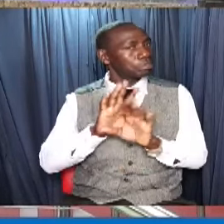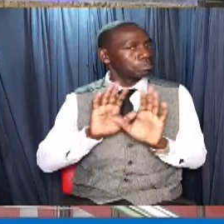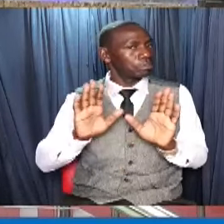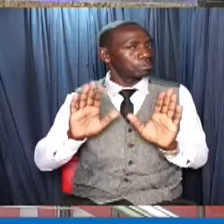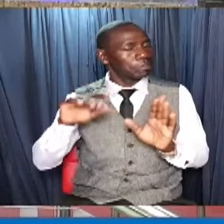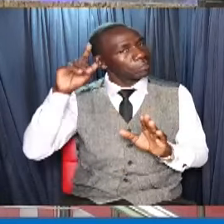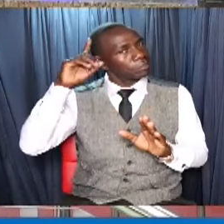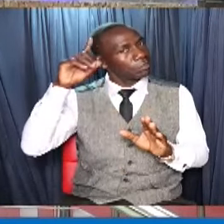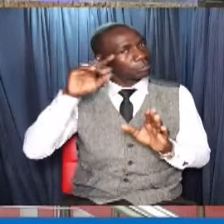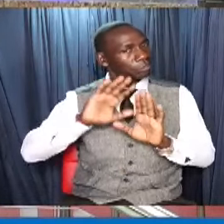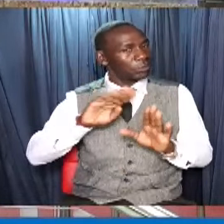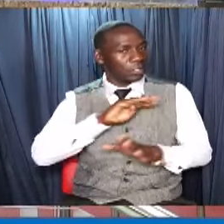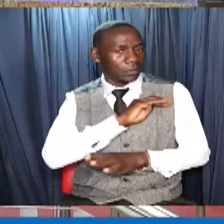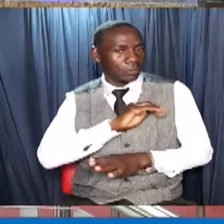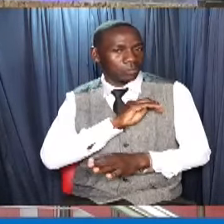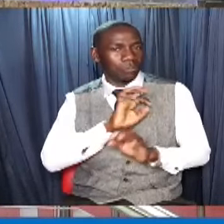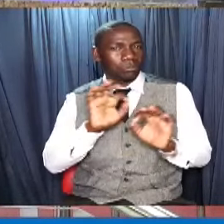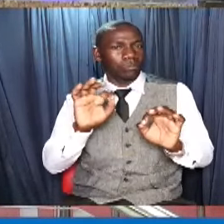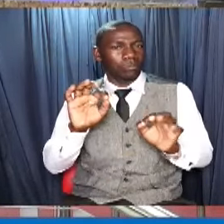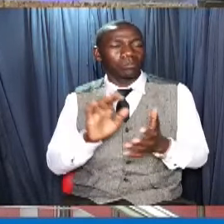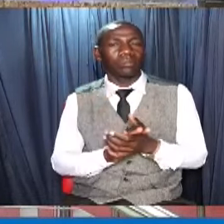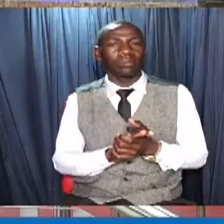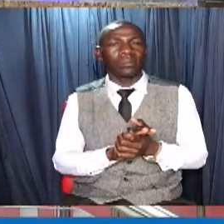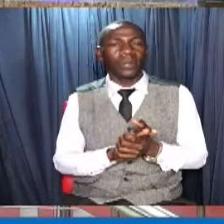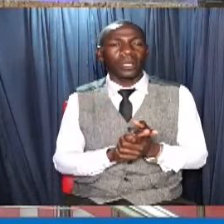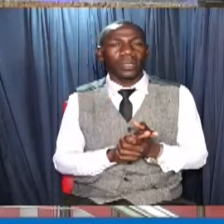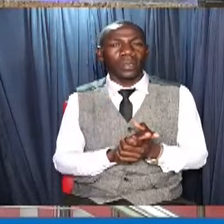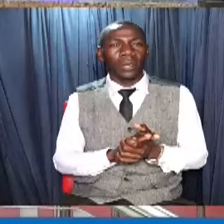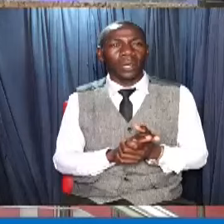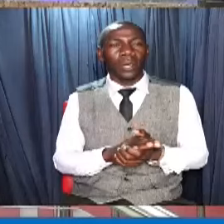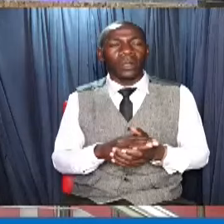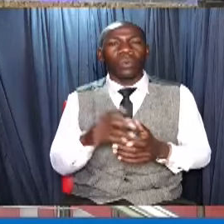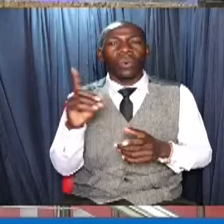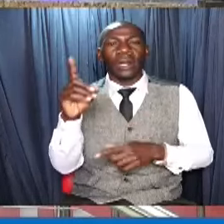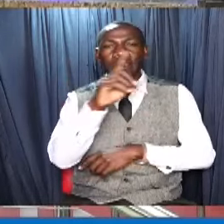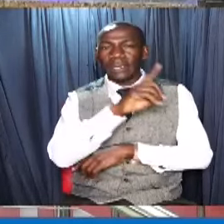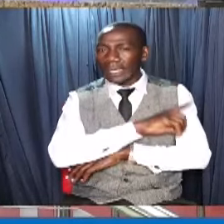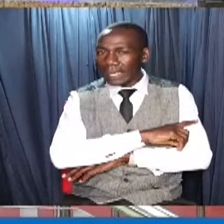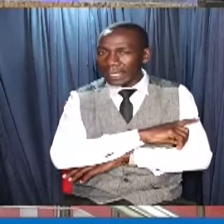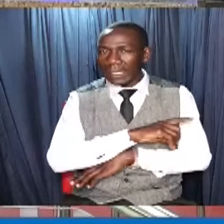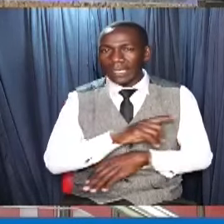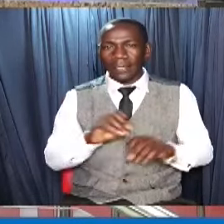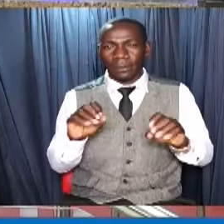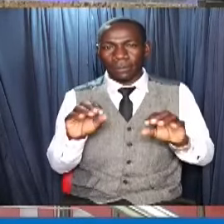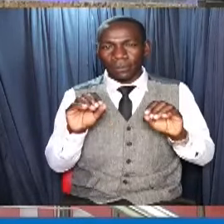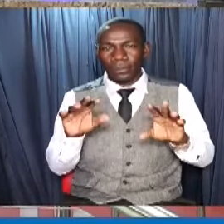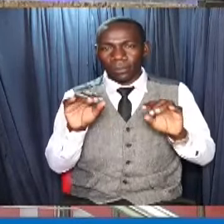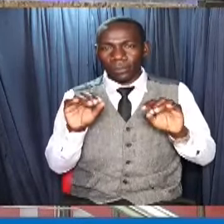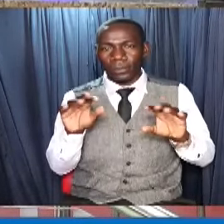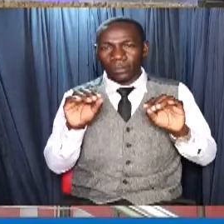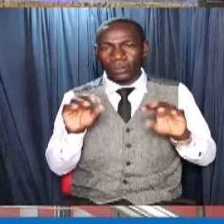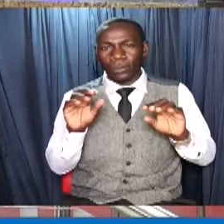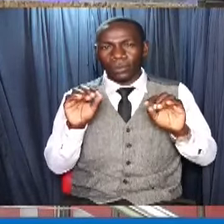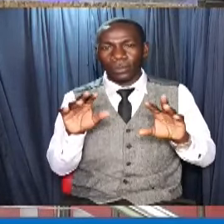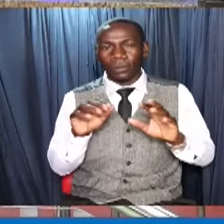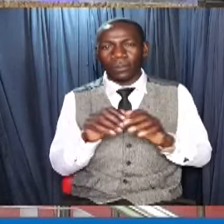much black in nature. Hallelujah. Hallelujah. Tumeenda disco siku moja. Disco. So we had gone out to have